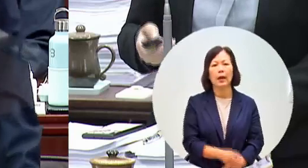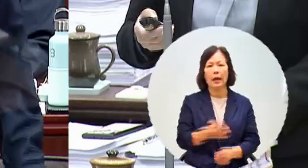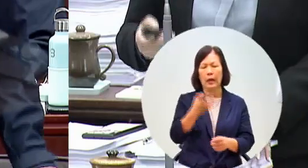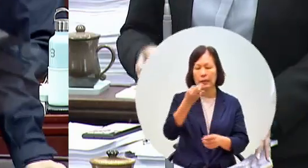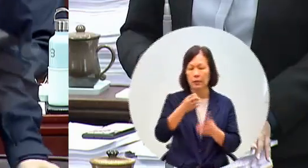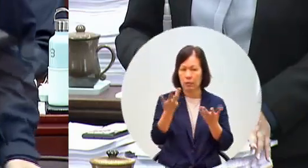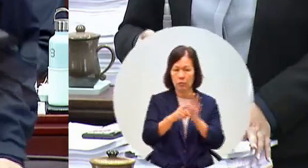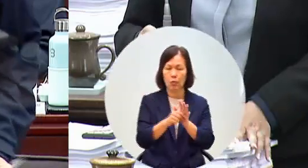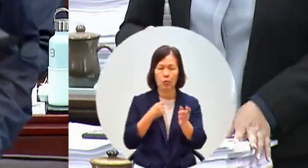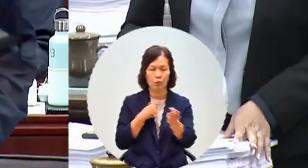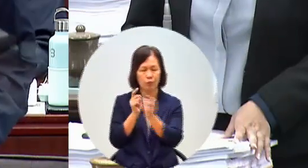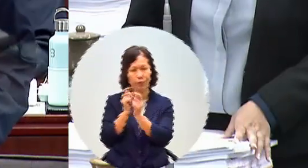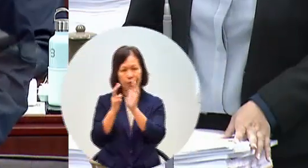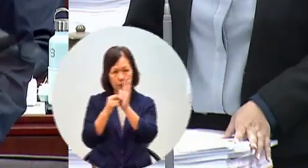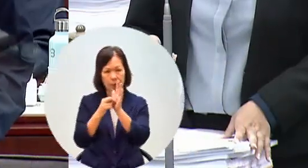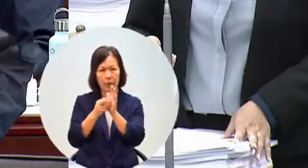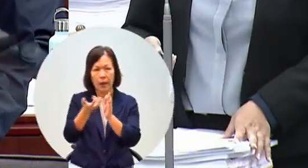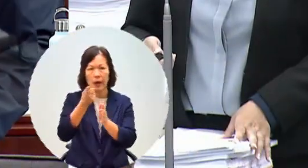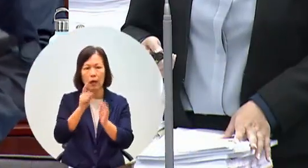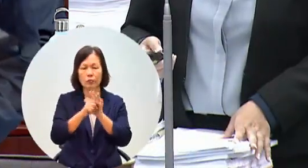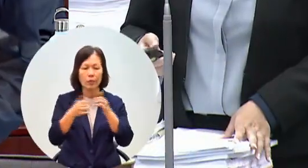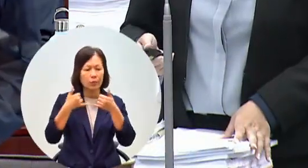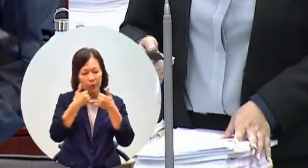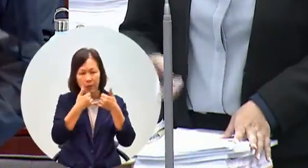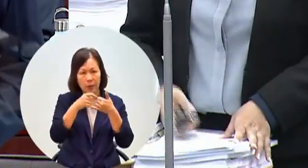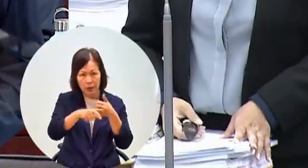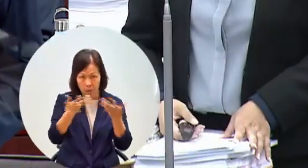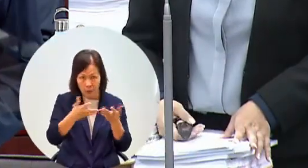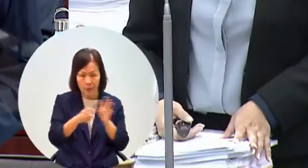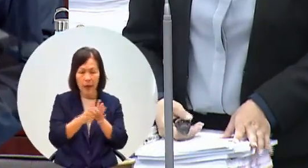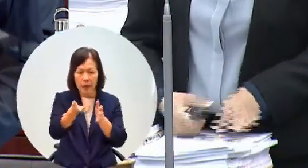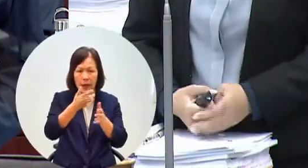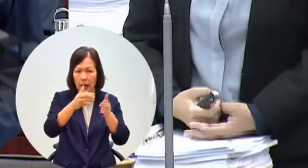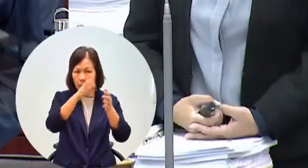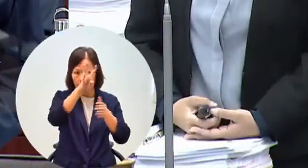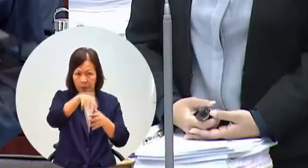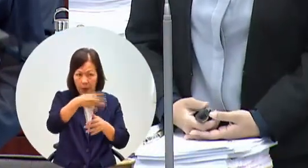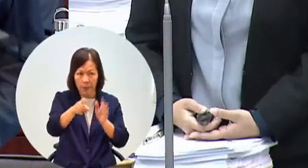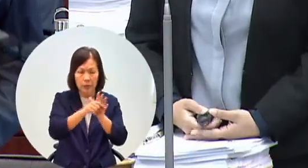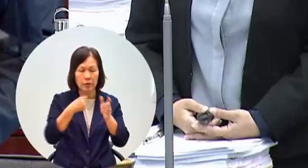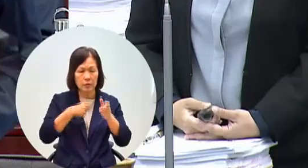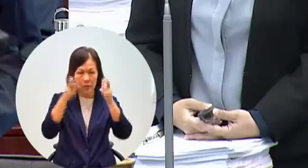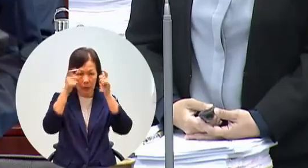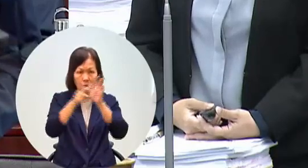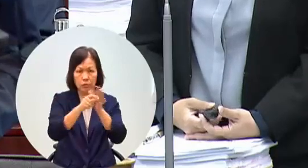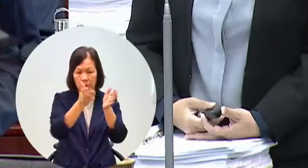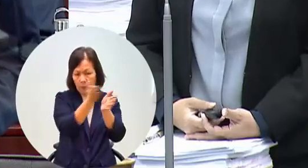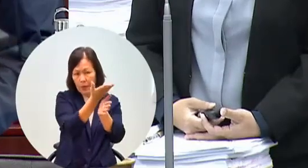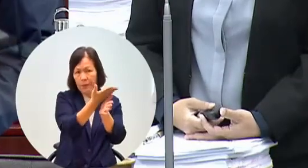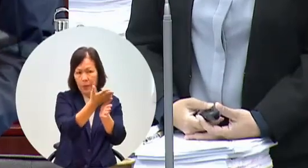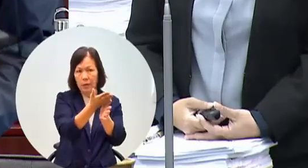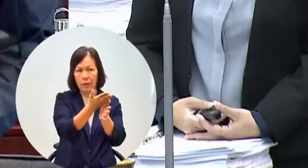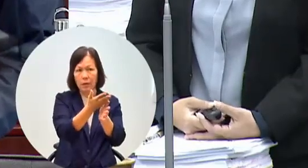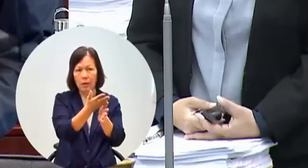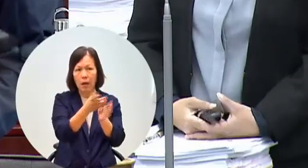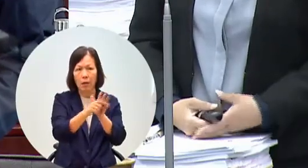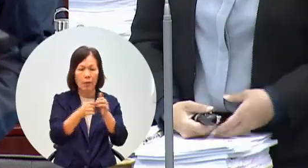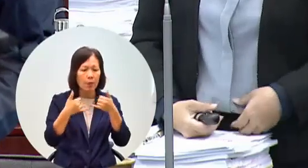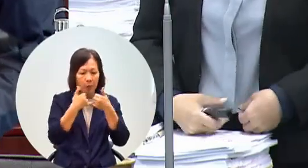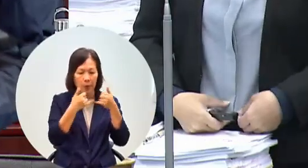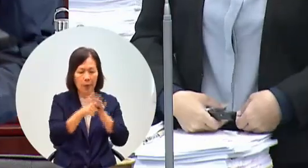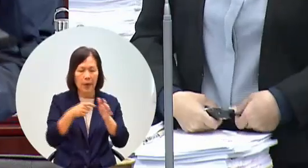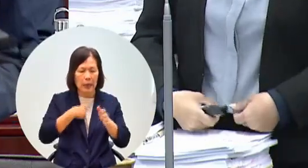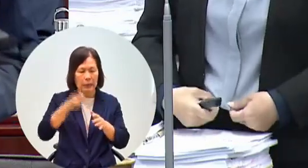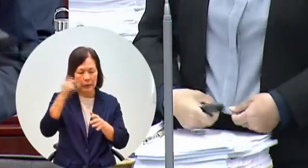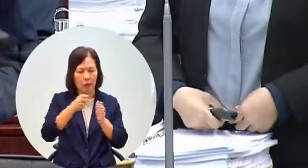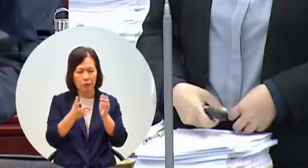情我说明一下了哈。你刚才讲西龟哈，你一张表哈，你看迄拢伫咱高雄的北边，因咱高雄的西龟较早修